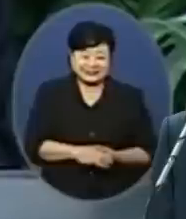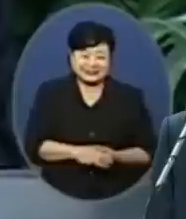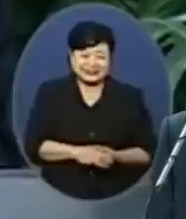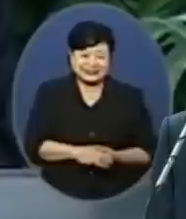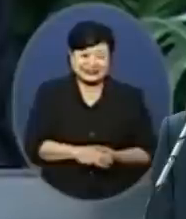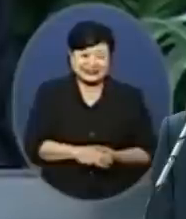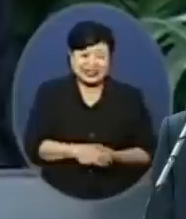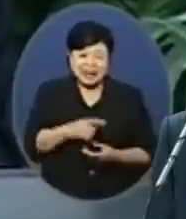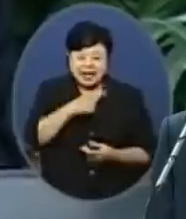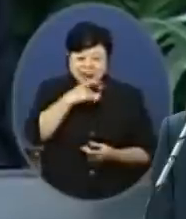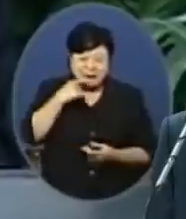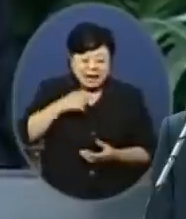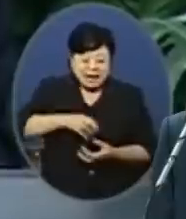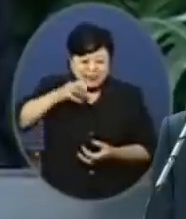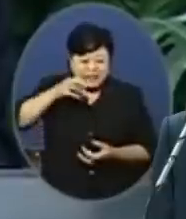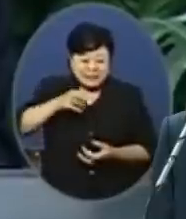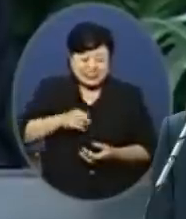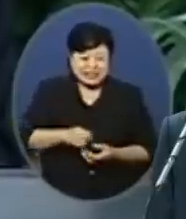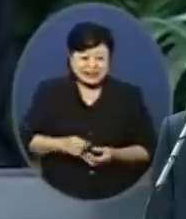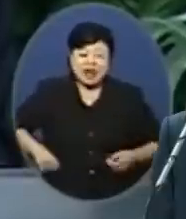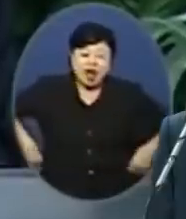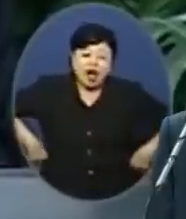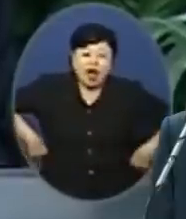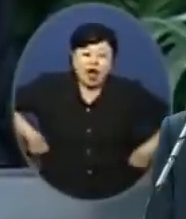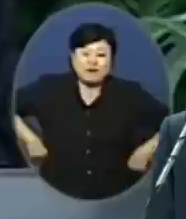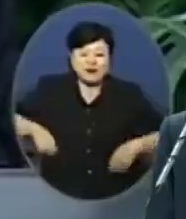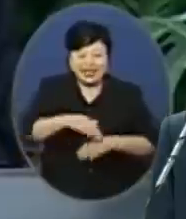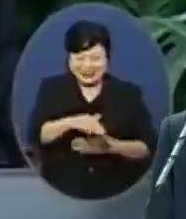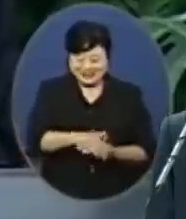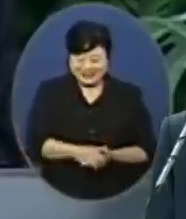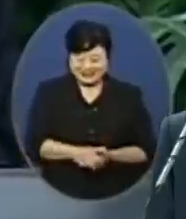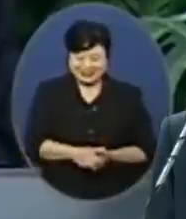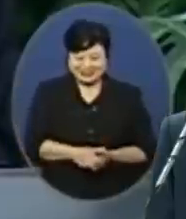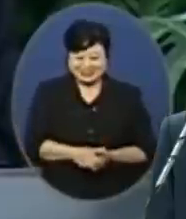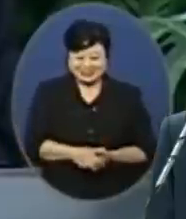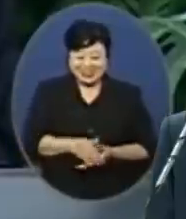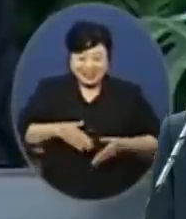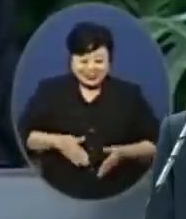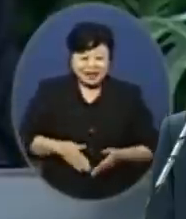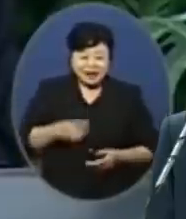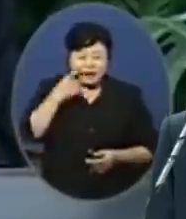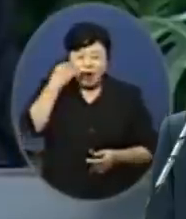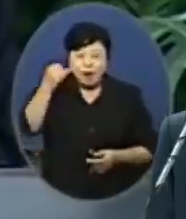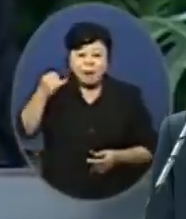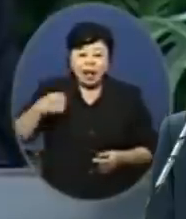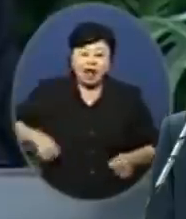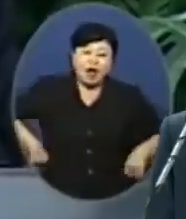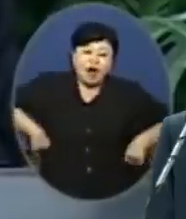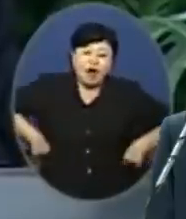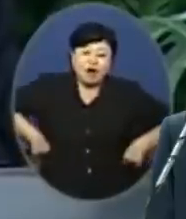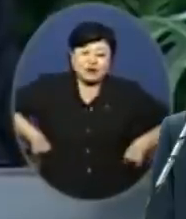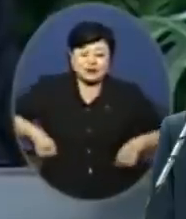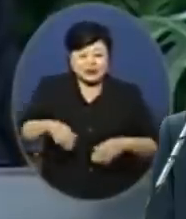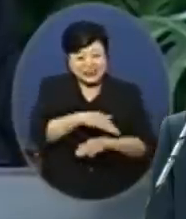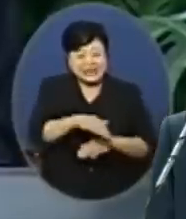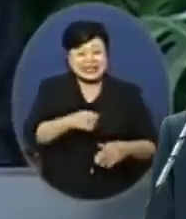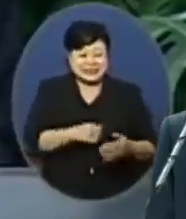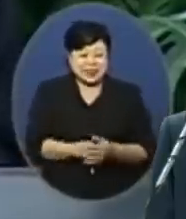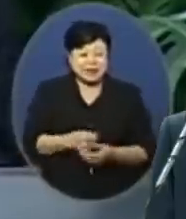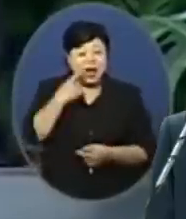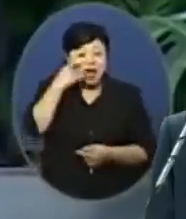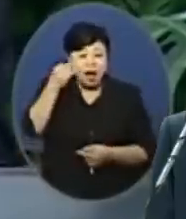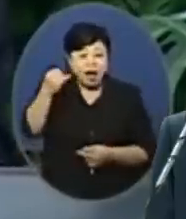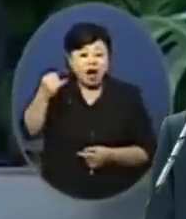빨간 핏덩어리를 등에 업고 다닙니다. 태어나면 얼마 안 해서 등에 업고서 어린애를